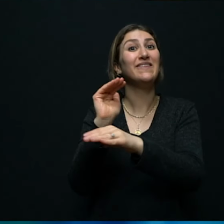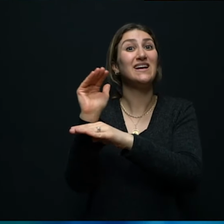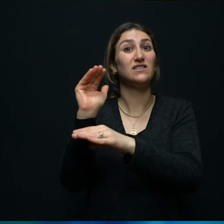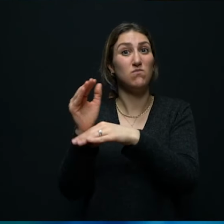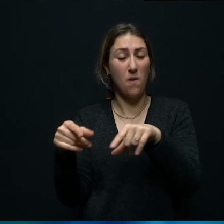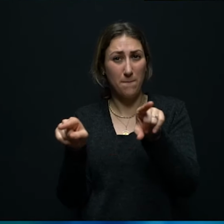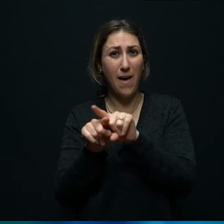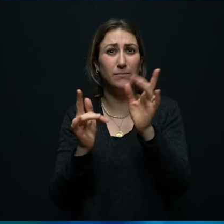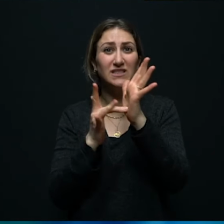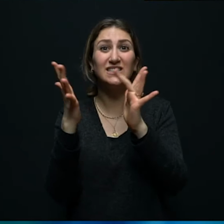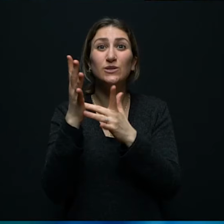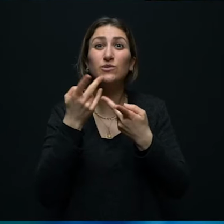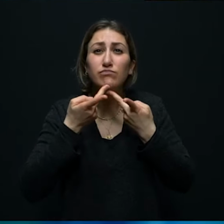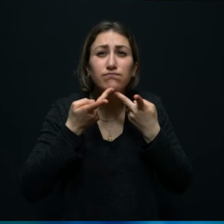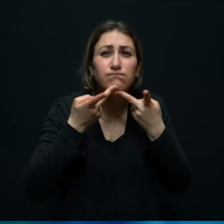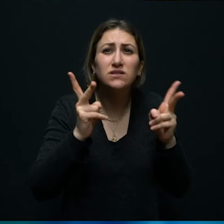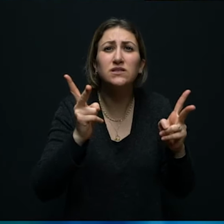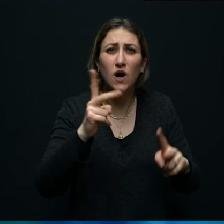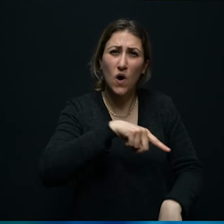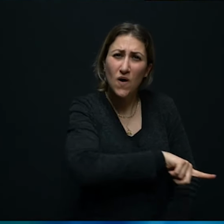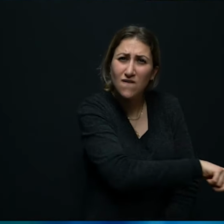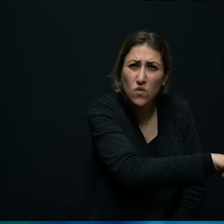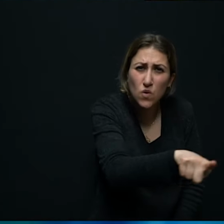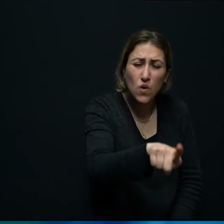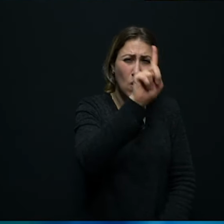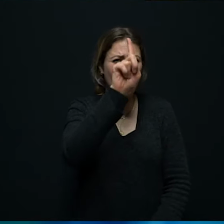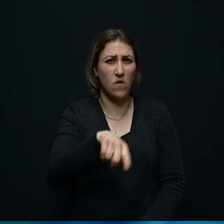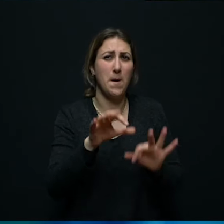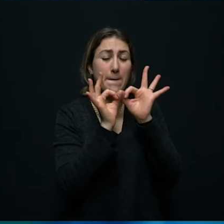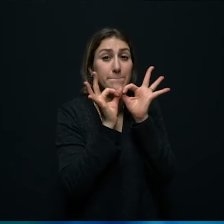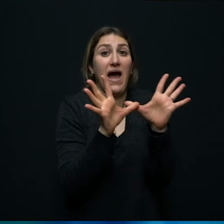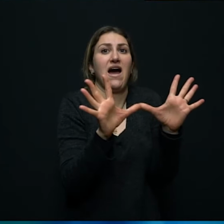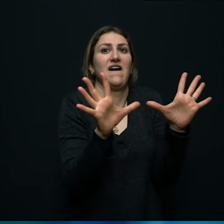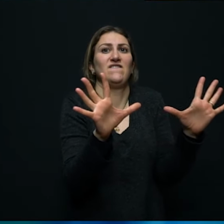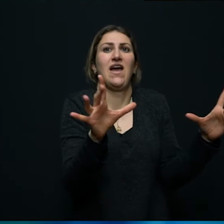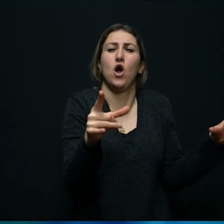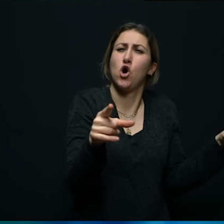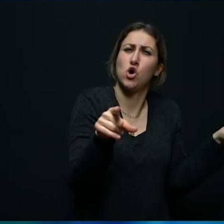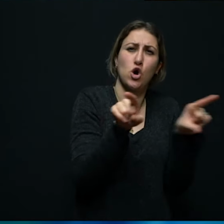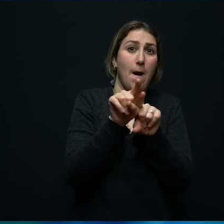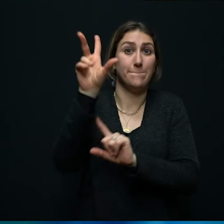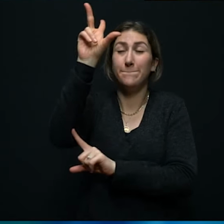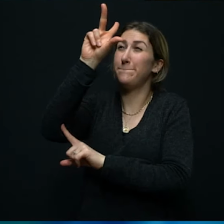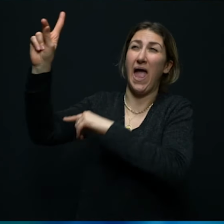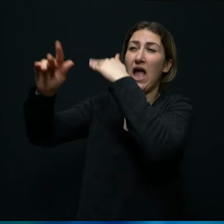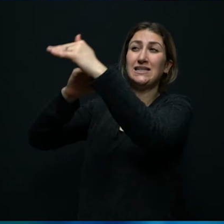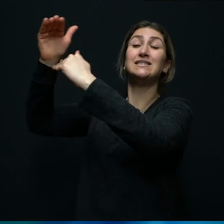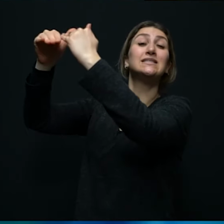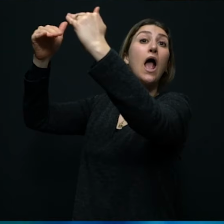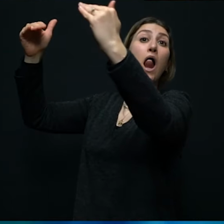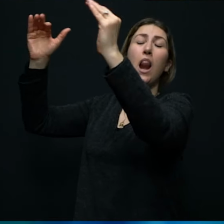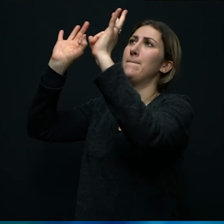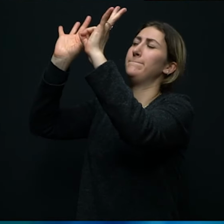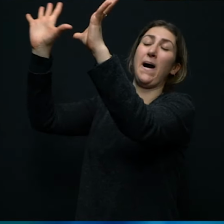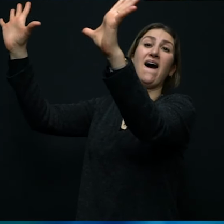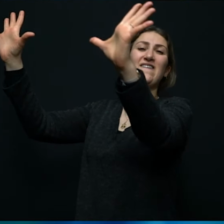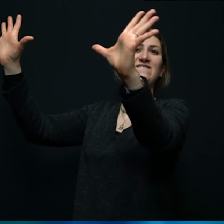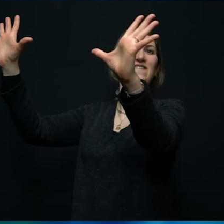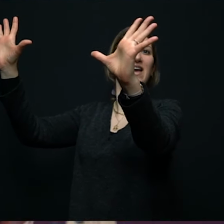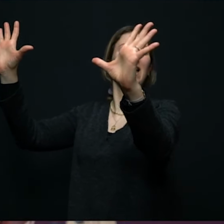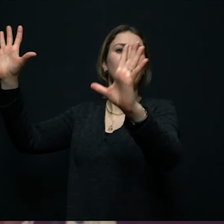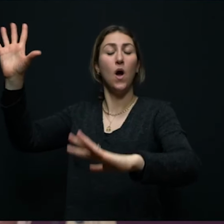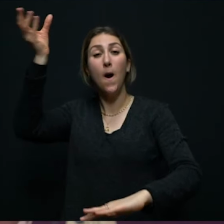laquelle la perfection du père jean paul va dire à timothée toi-même garde-toi pur